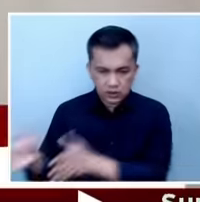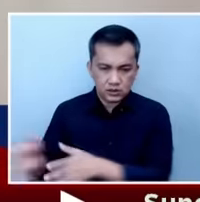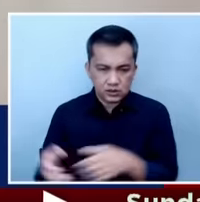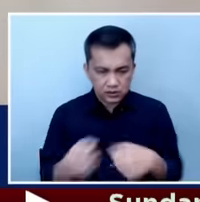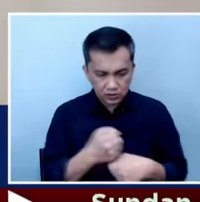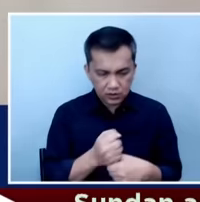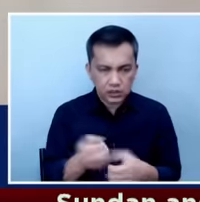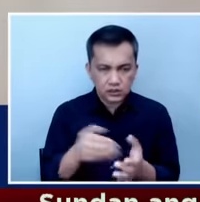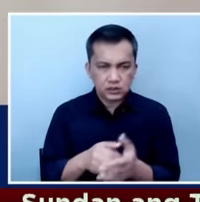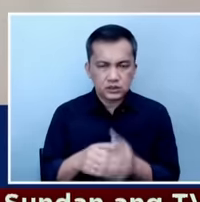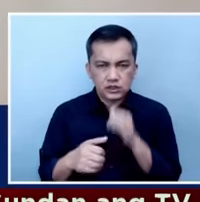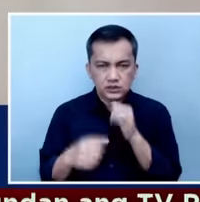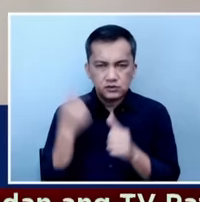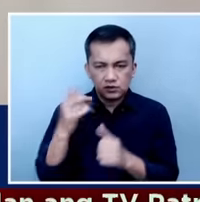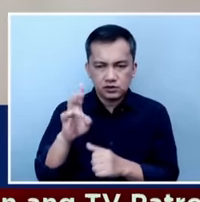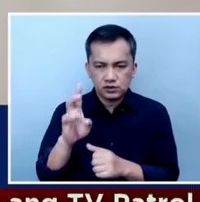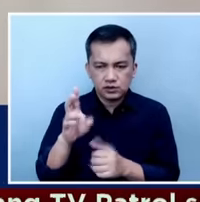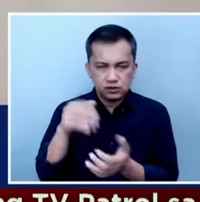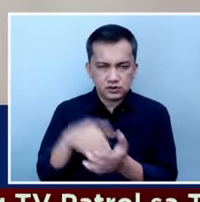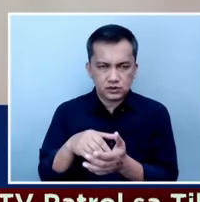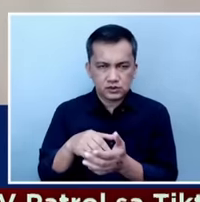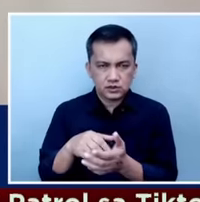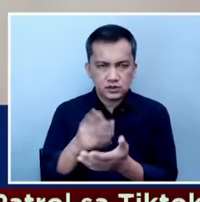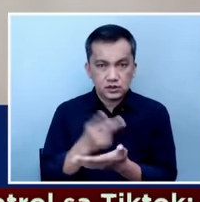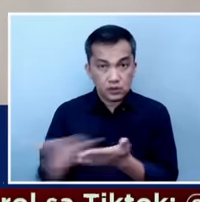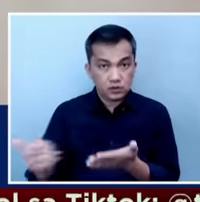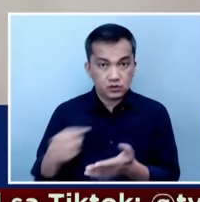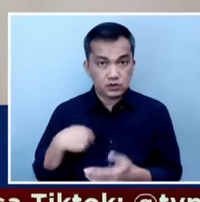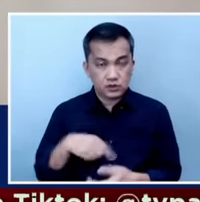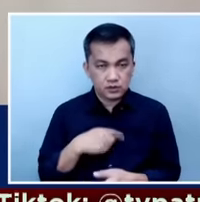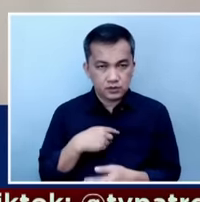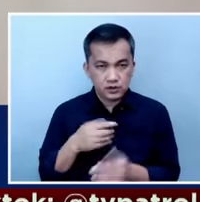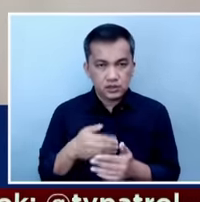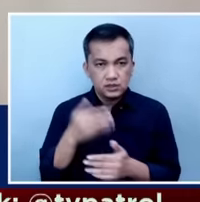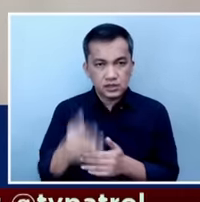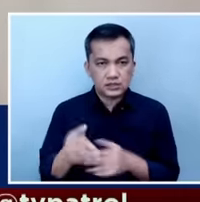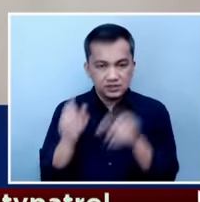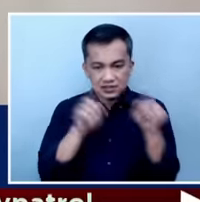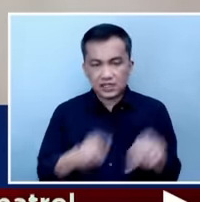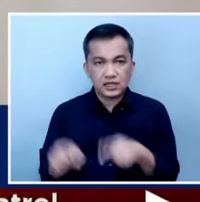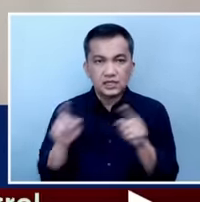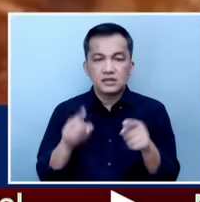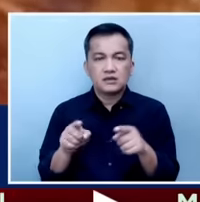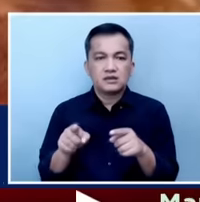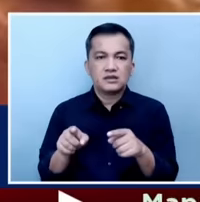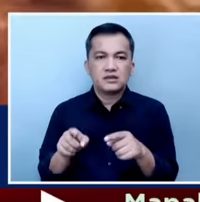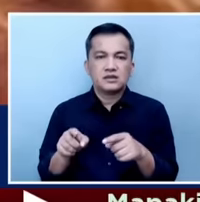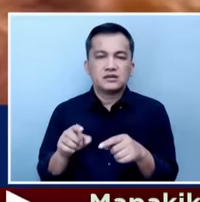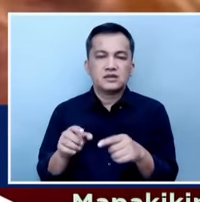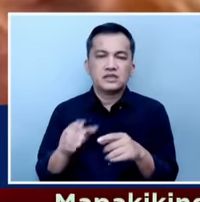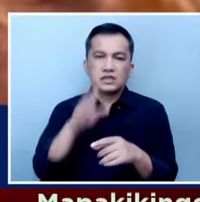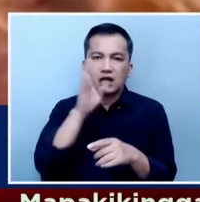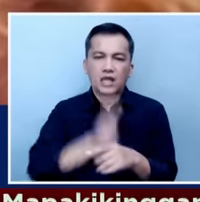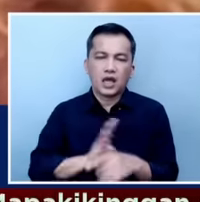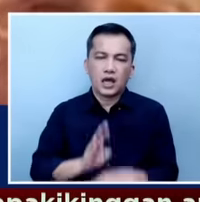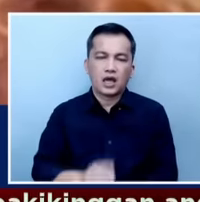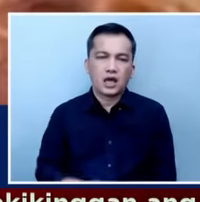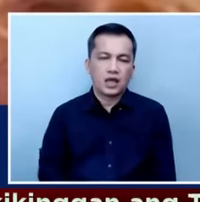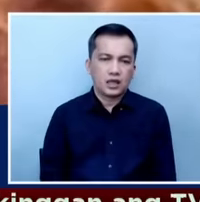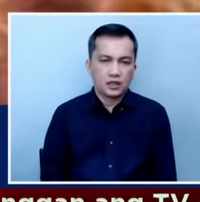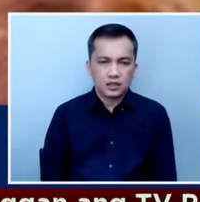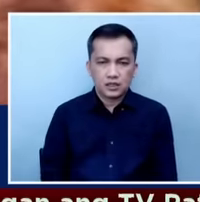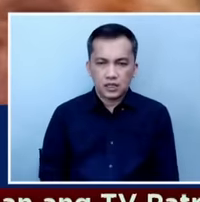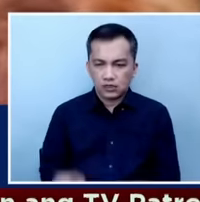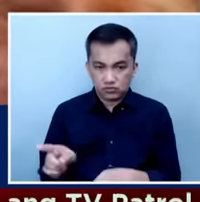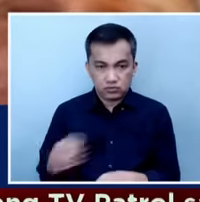yung 17,000 for dispatch yung nalugi sa amin. Yung next cycle namin nasira na po siya ng tuloy-tuloy. gusto mang maningil ni